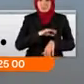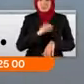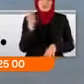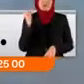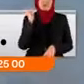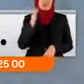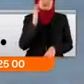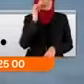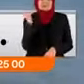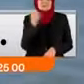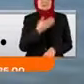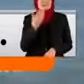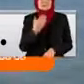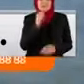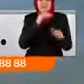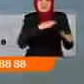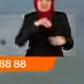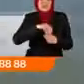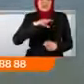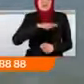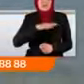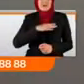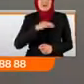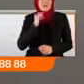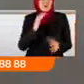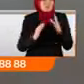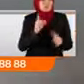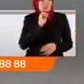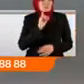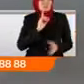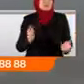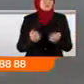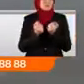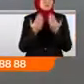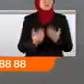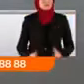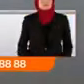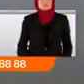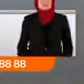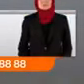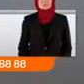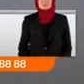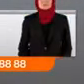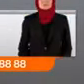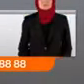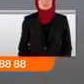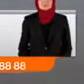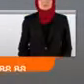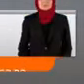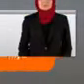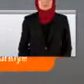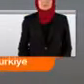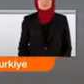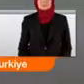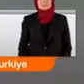onlarca kişi de deniz deydi facianın yaşanması an meselesiydi Evet gördüm geri geri düştü gene düştü